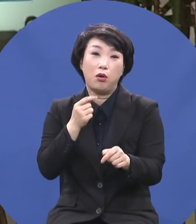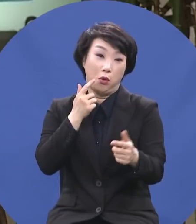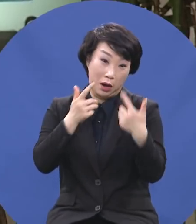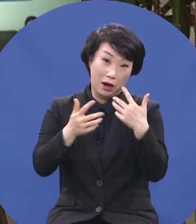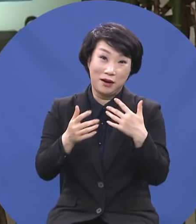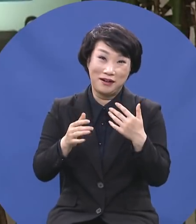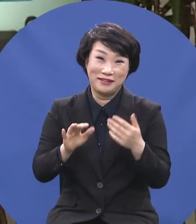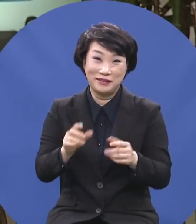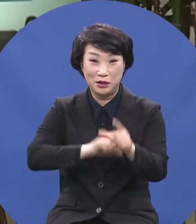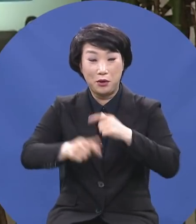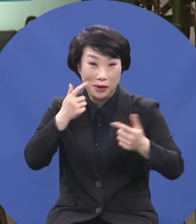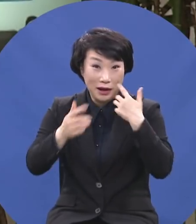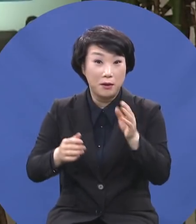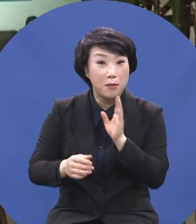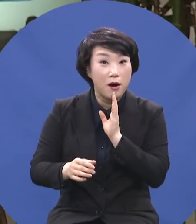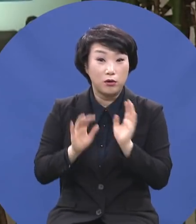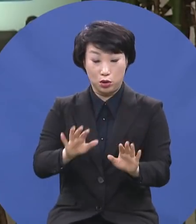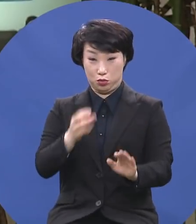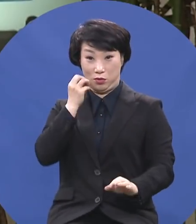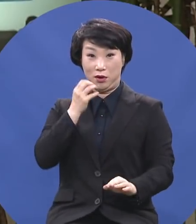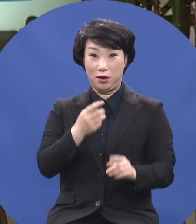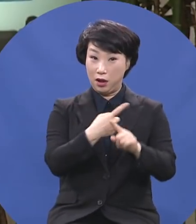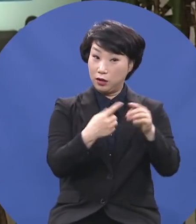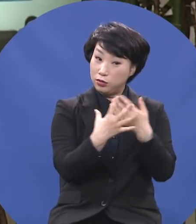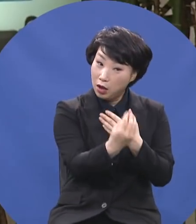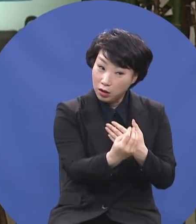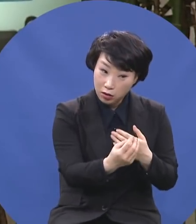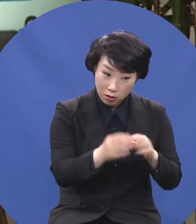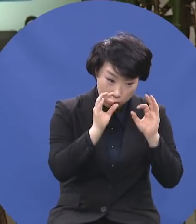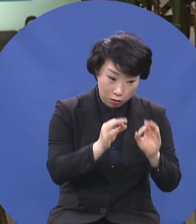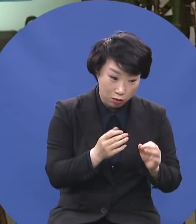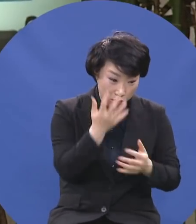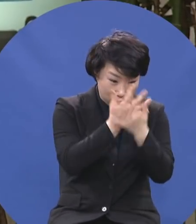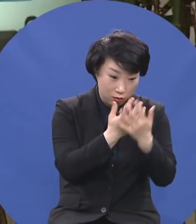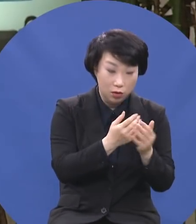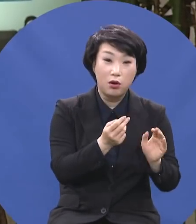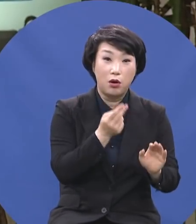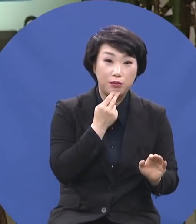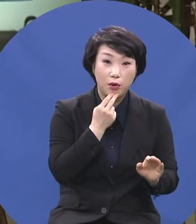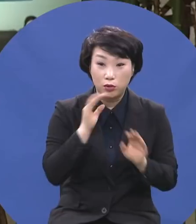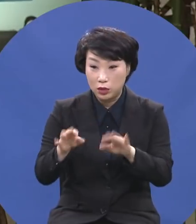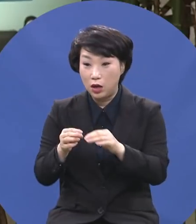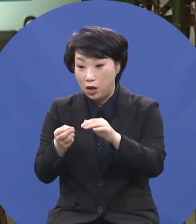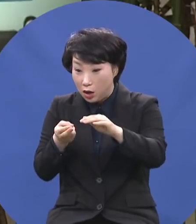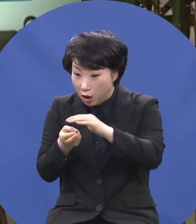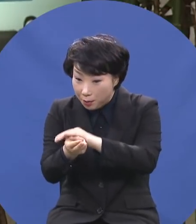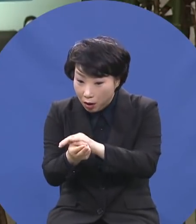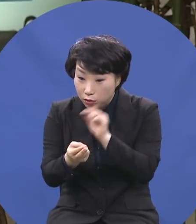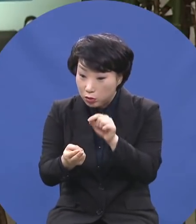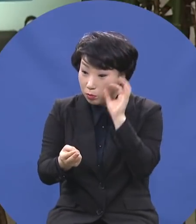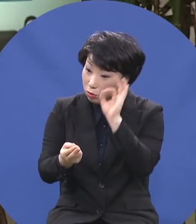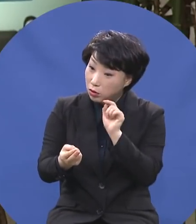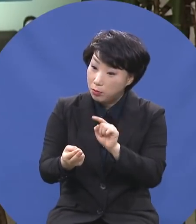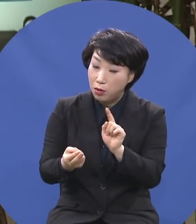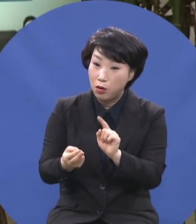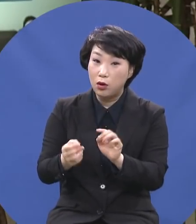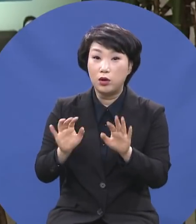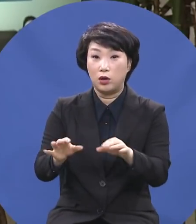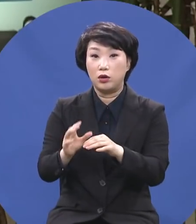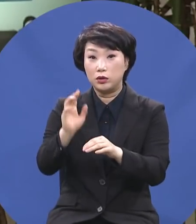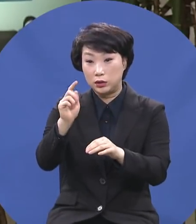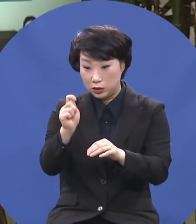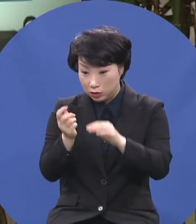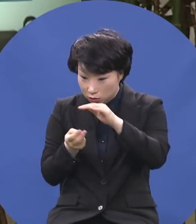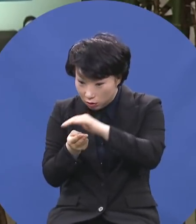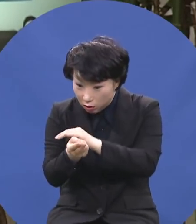아니 엑스레이나 나왔는데 MRI를 보니까 MRA를 보니까 CT를